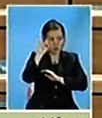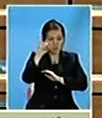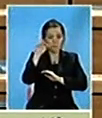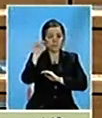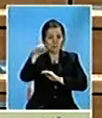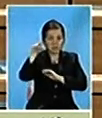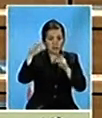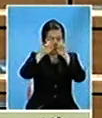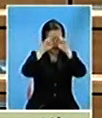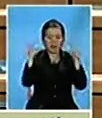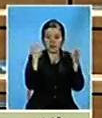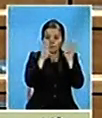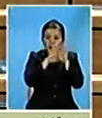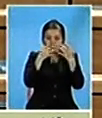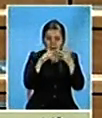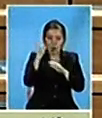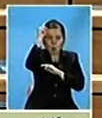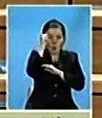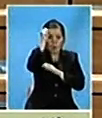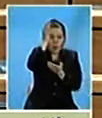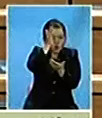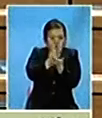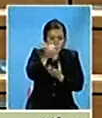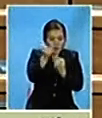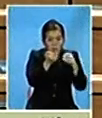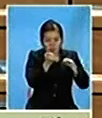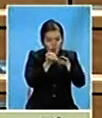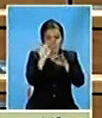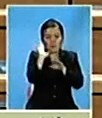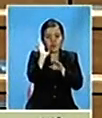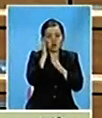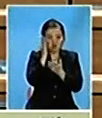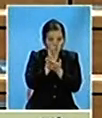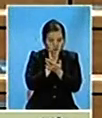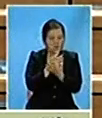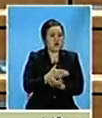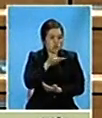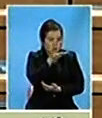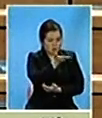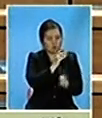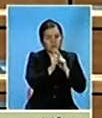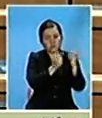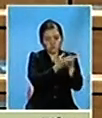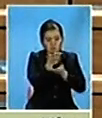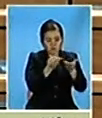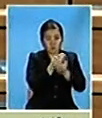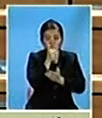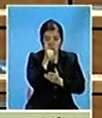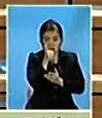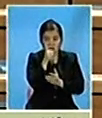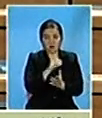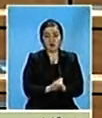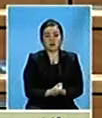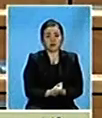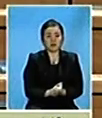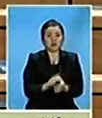85-90% และรถโดยสารก็หยุดวิ่งนะครับกระผมก็ขอปรึกษาหรือว่าอย่างนี้นะครับในประเด็น